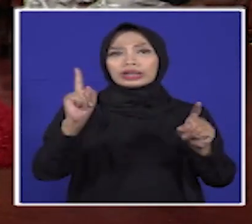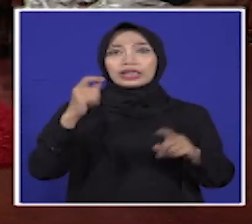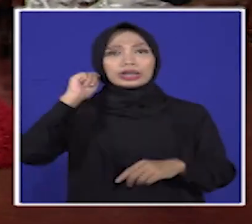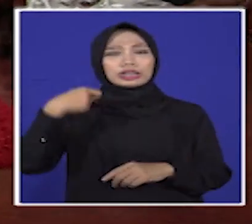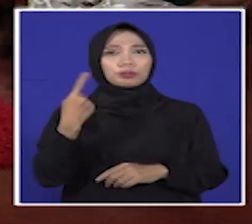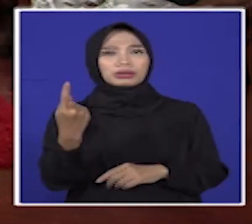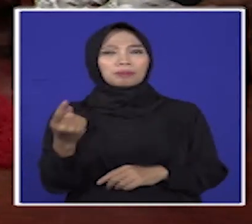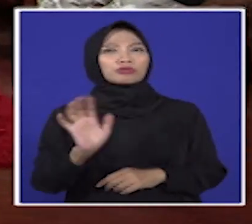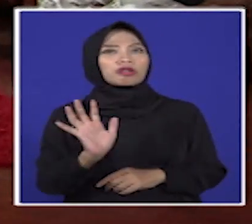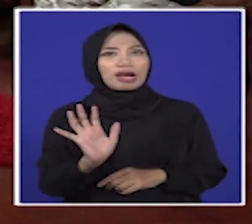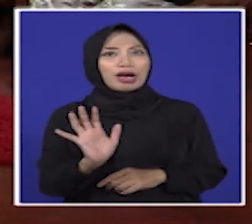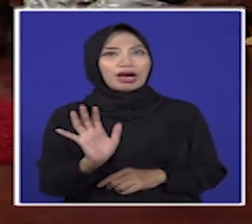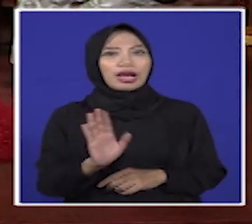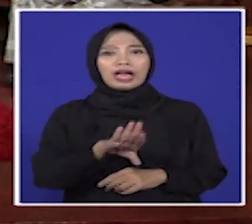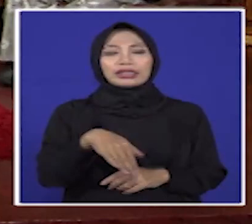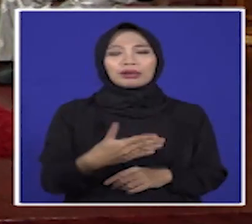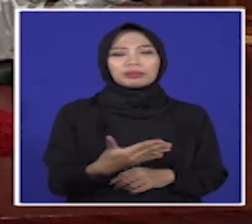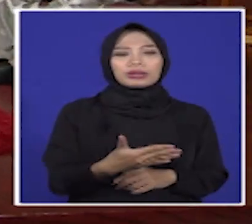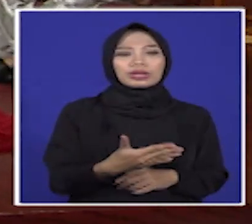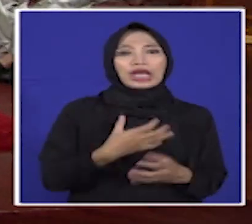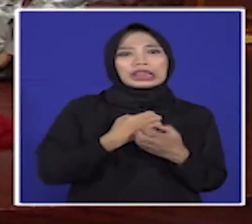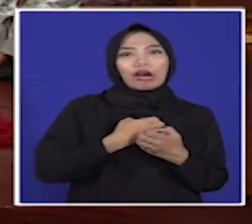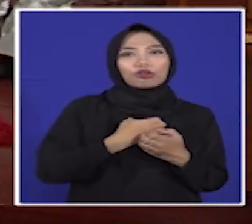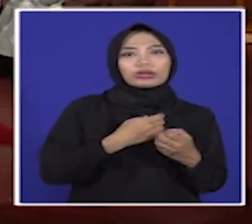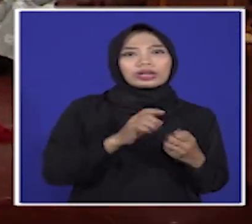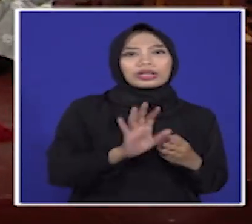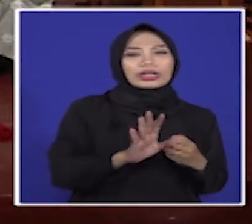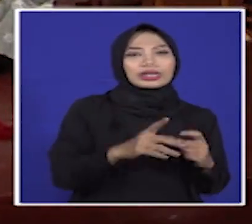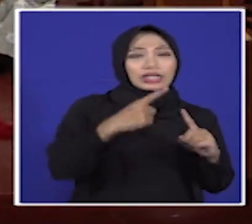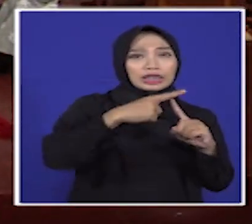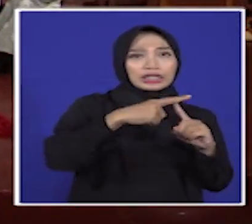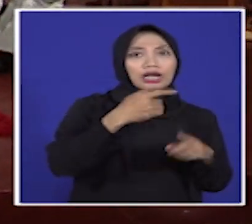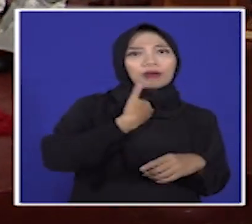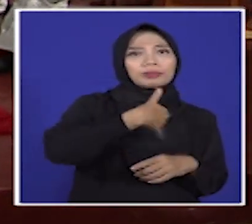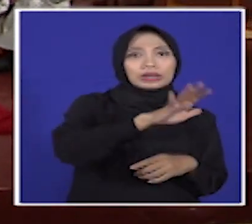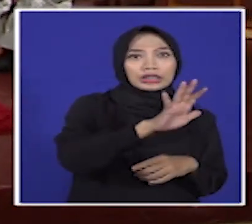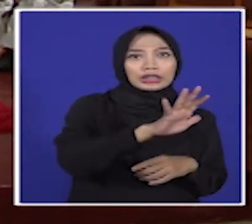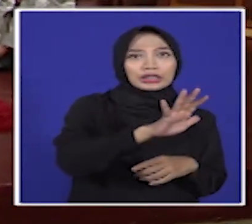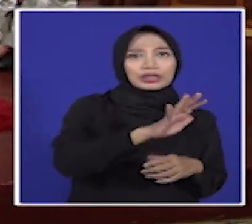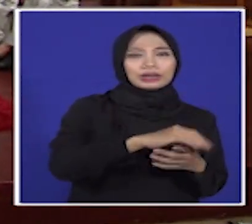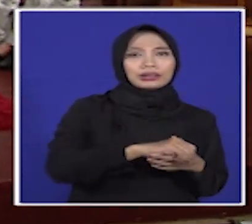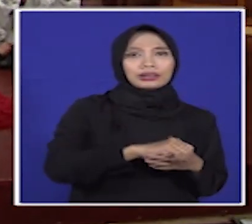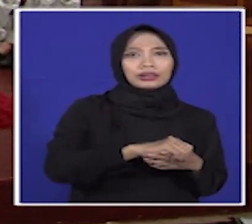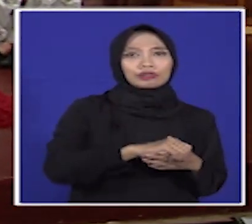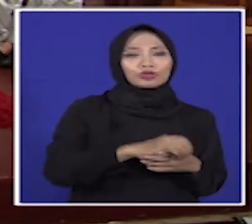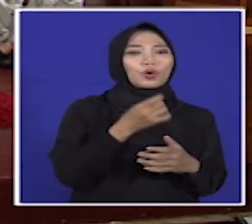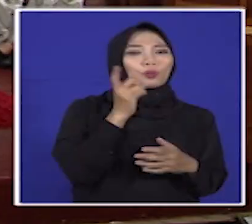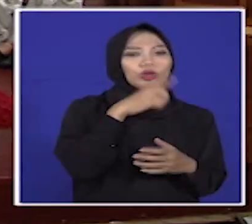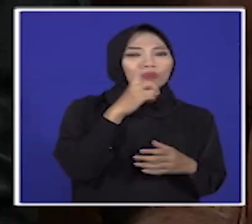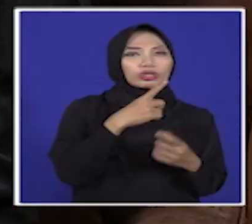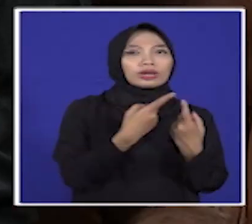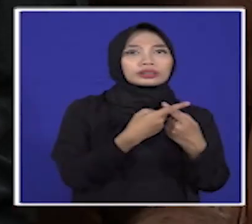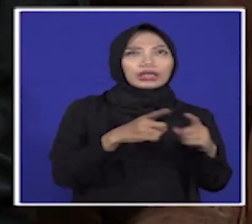dia dalam tanda terpaksa menceraikan istri yang lamanya. Secara legal formal sudah ada yang perceraian